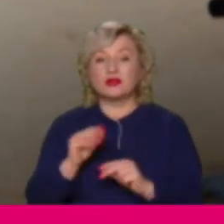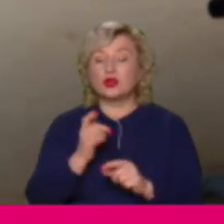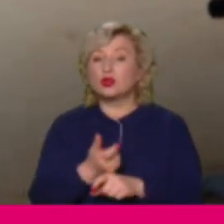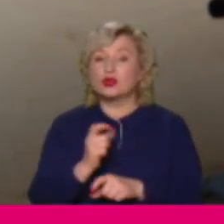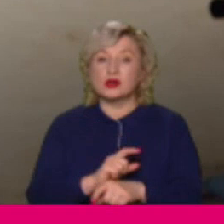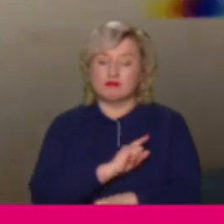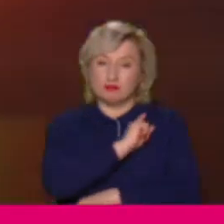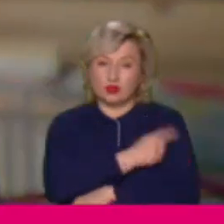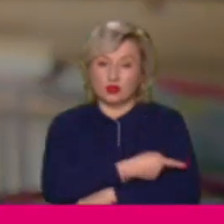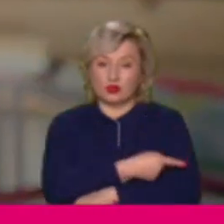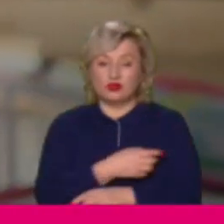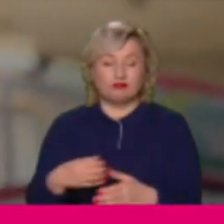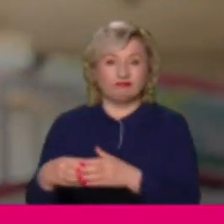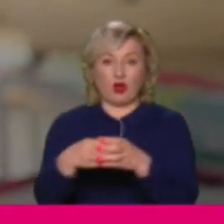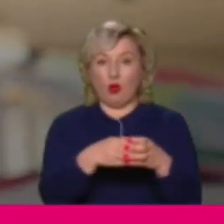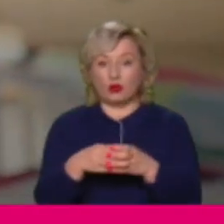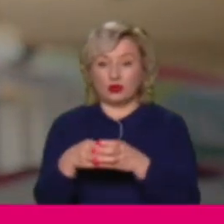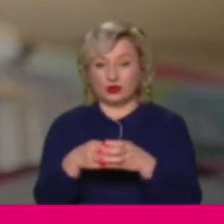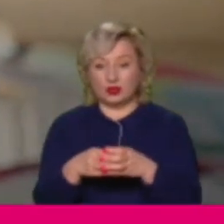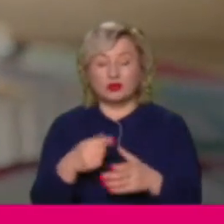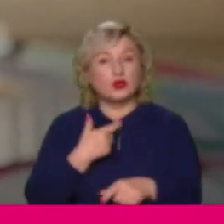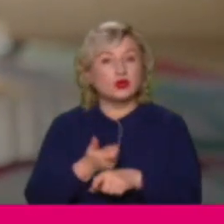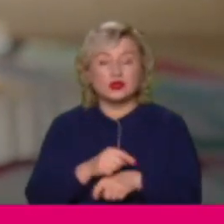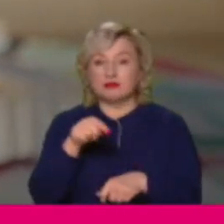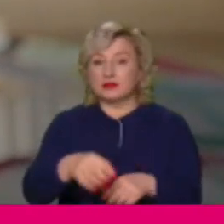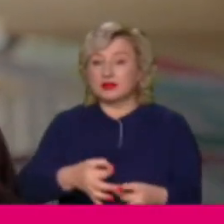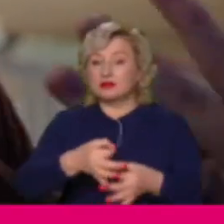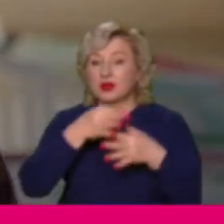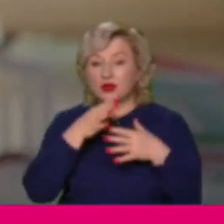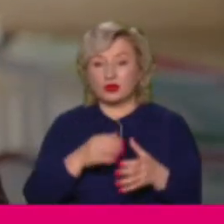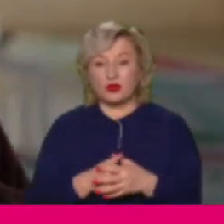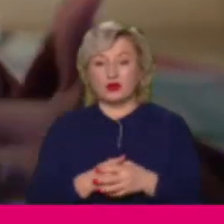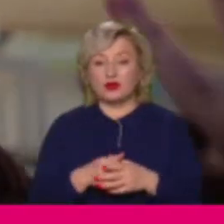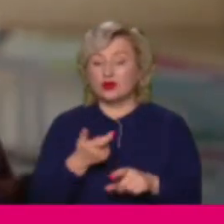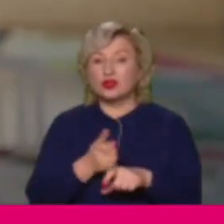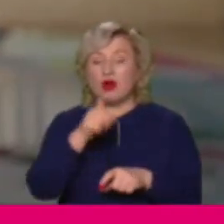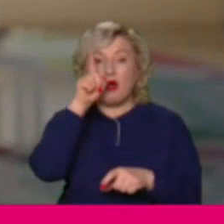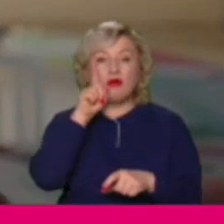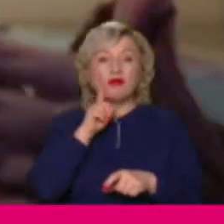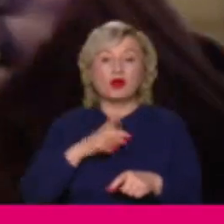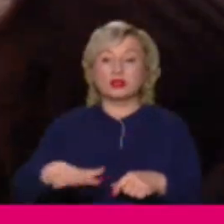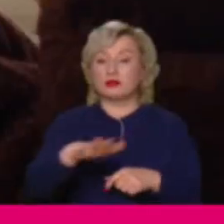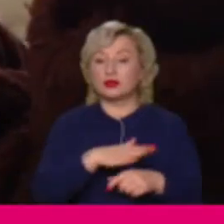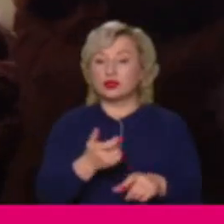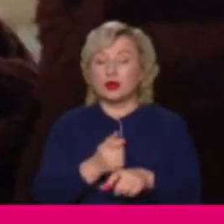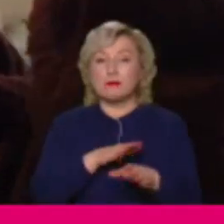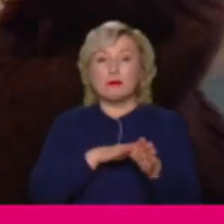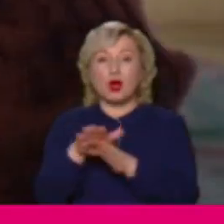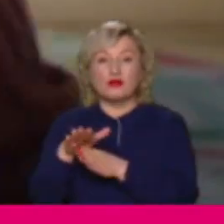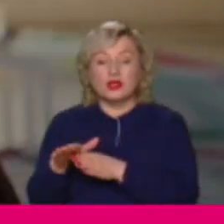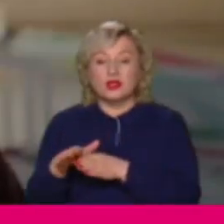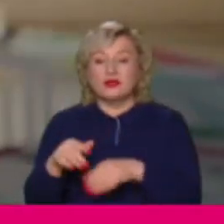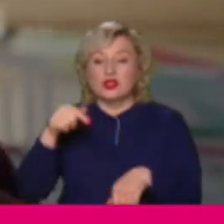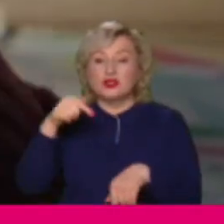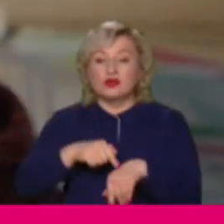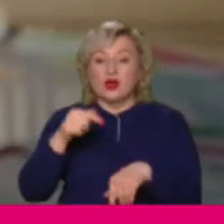потужне ком'юніті. Мені тут дуже сподобалося. Тут дуже такий комфортний простір, він дуже наповнений. І тут такі, відчувається